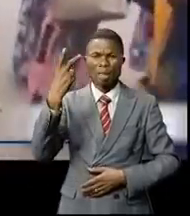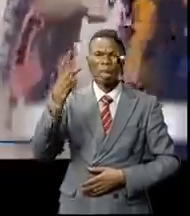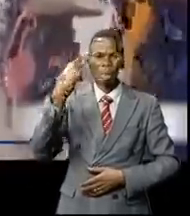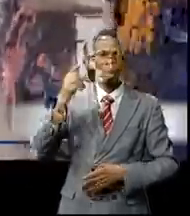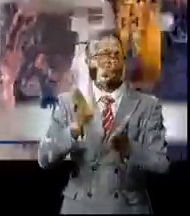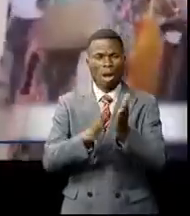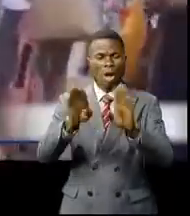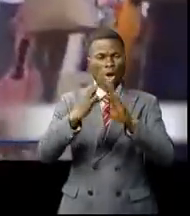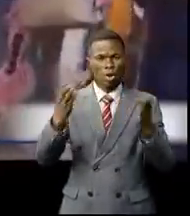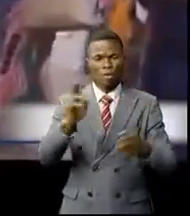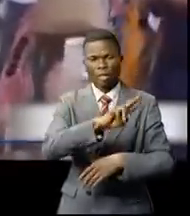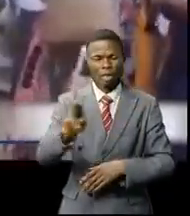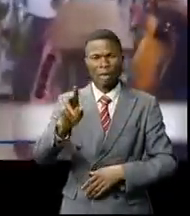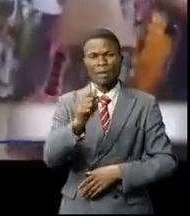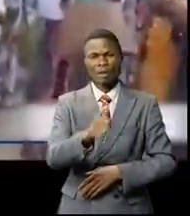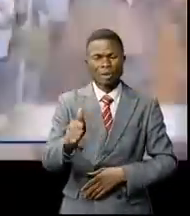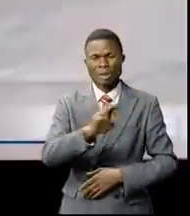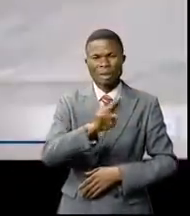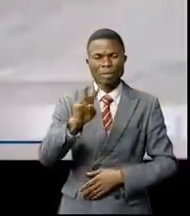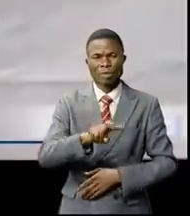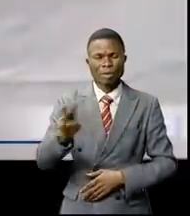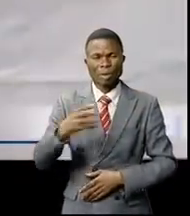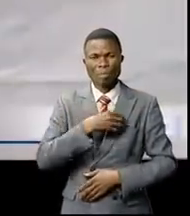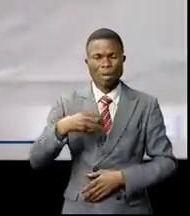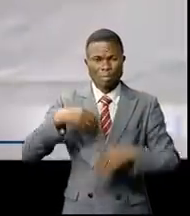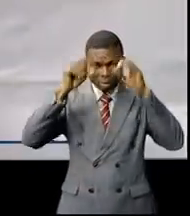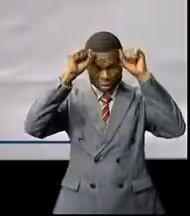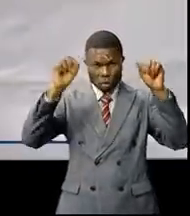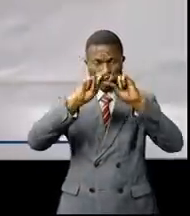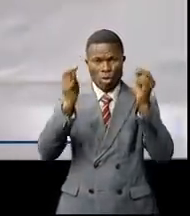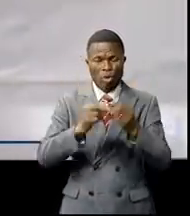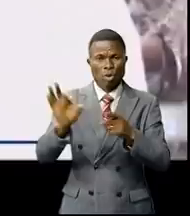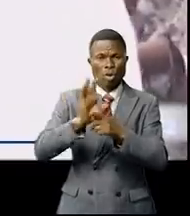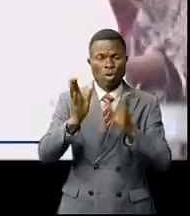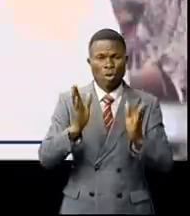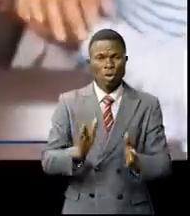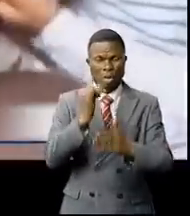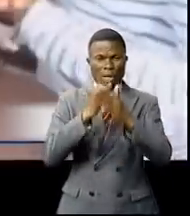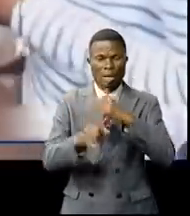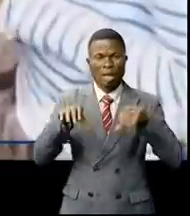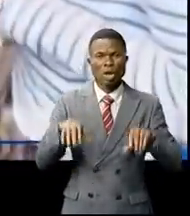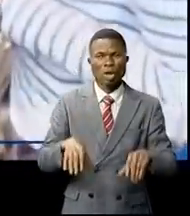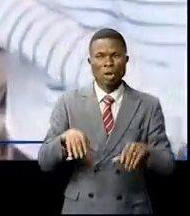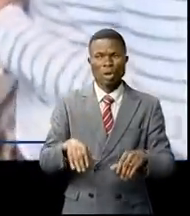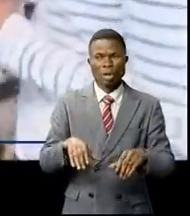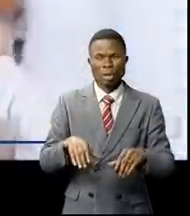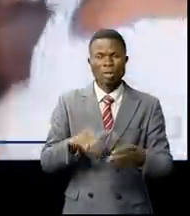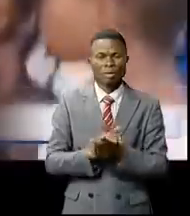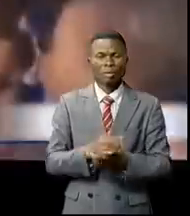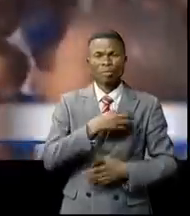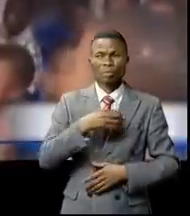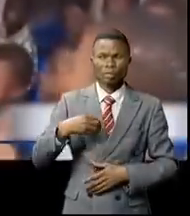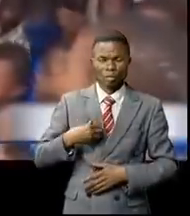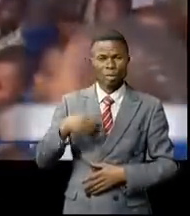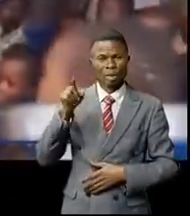2011 tn 2022 la présidente du cercle des réformateurs intègre du congo creek madame stéphanie